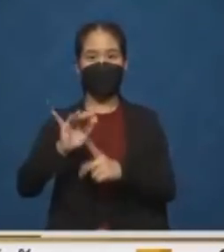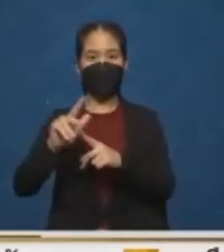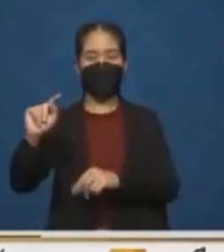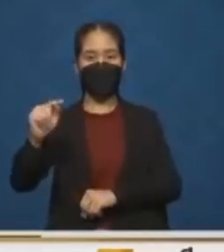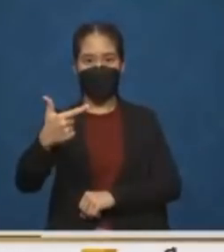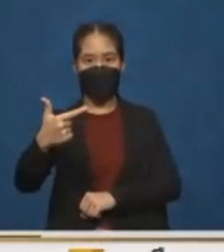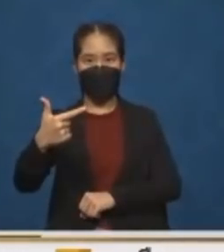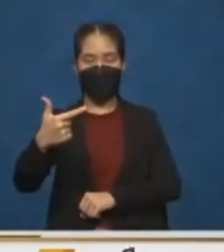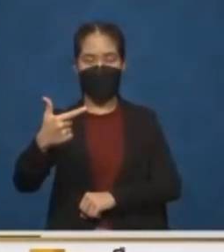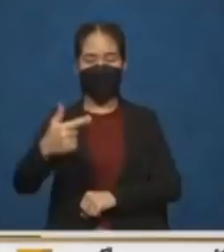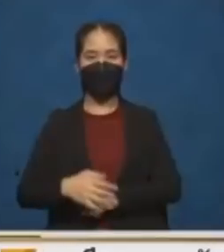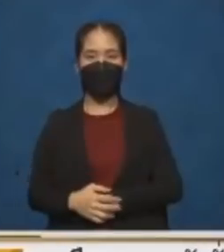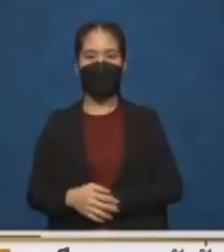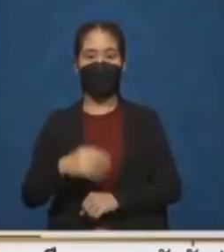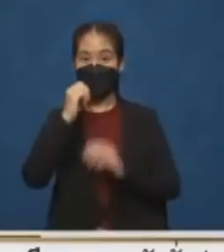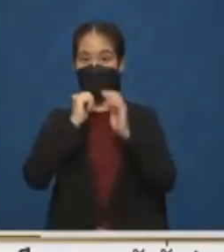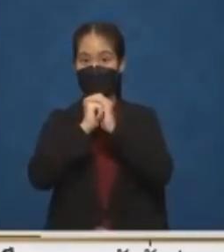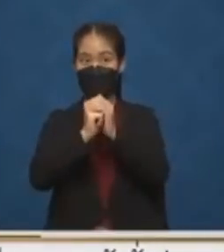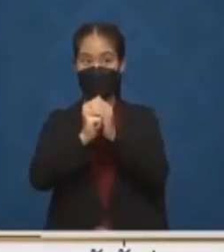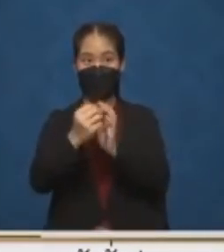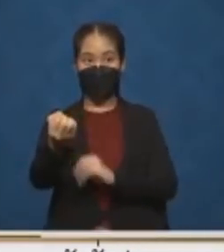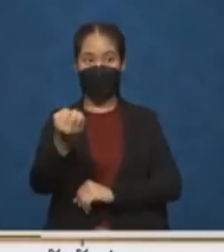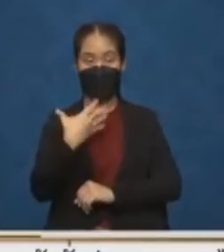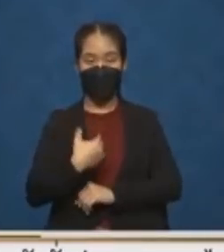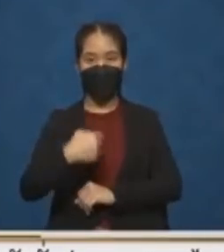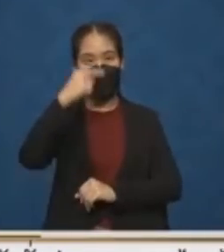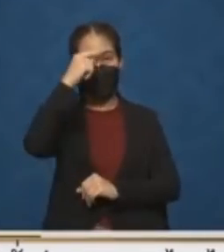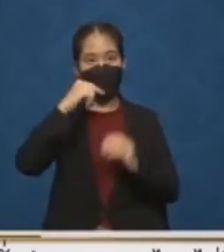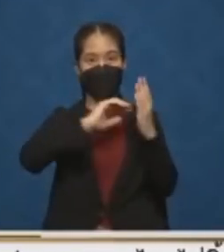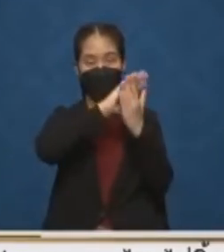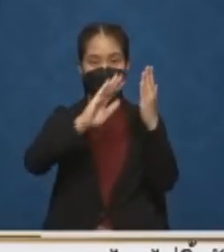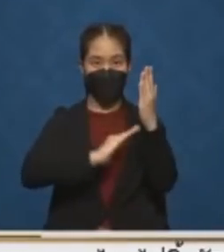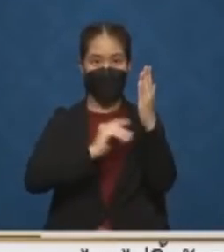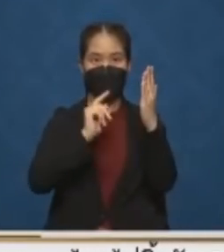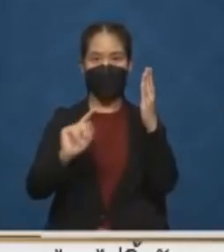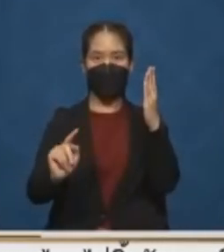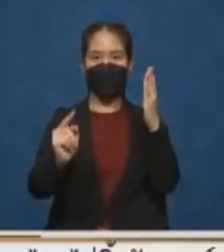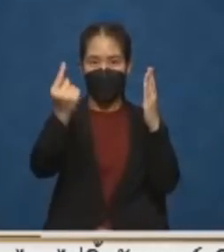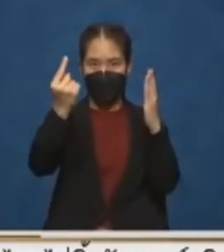บ ได้ระบูว่าประเทศไทยเป็ประเทศแรกที่นำเข้าวัซีนเชิงพานิต